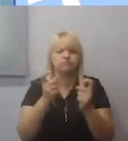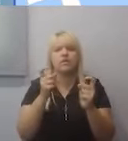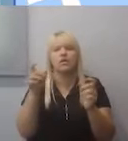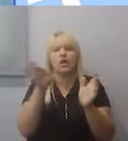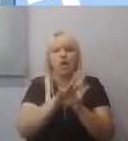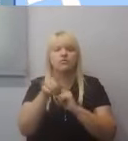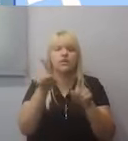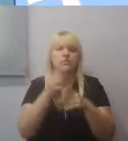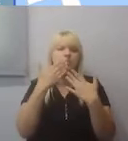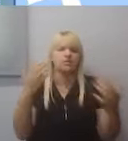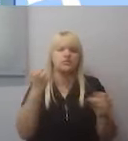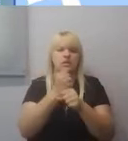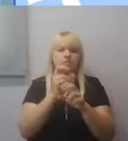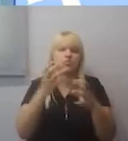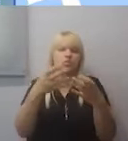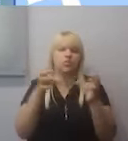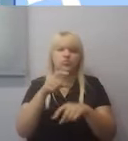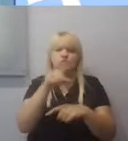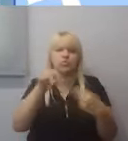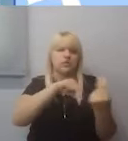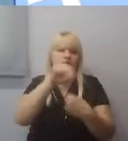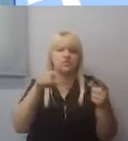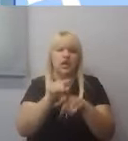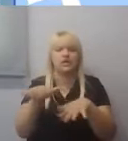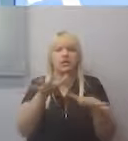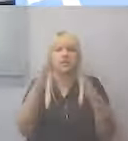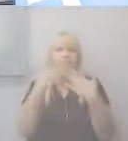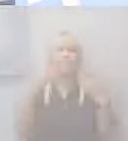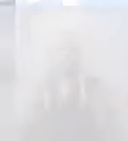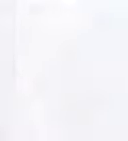kas šos visus seminārus arī rīko paldies jums